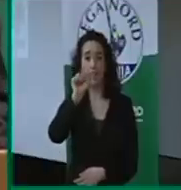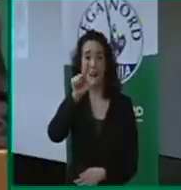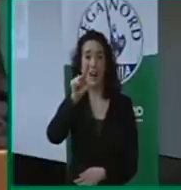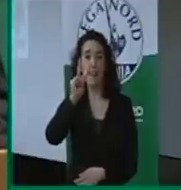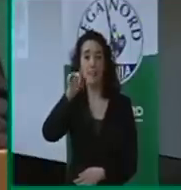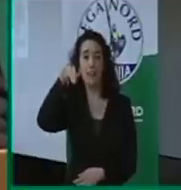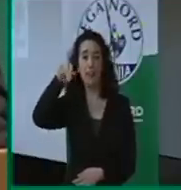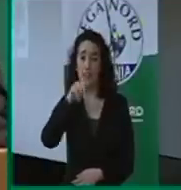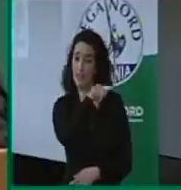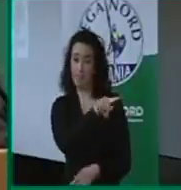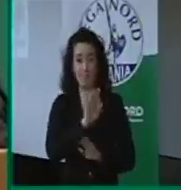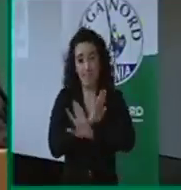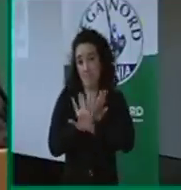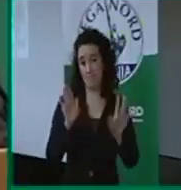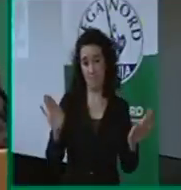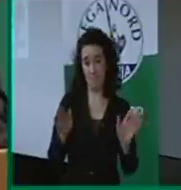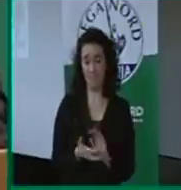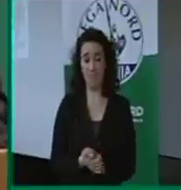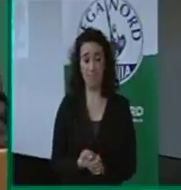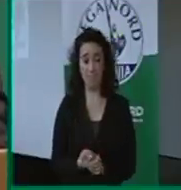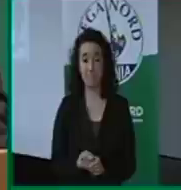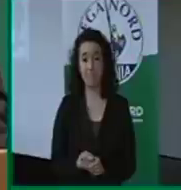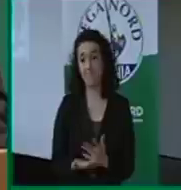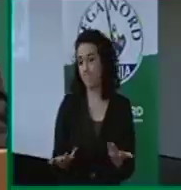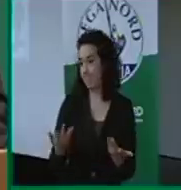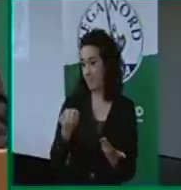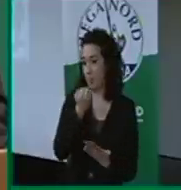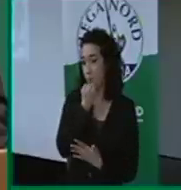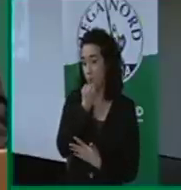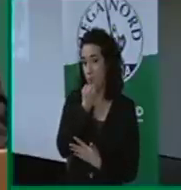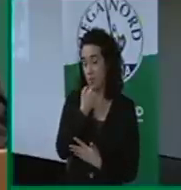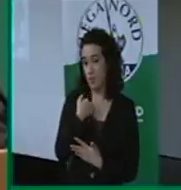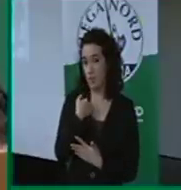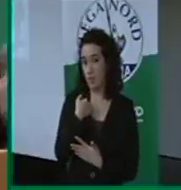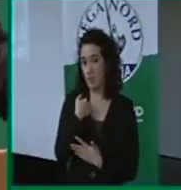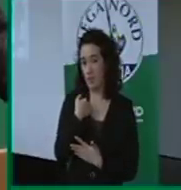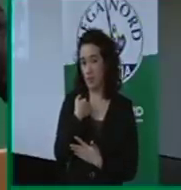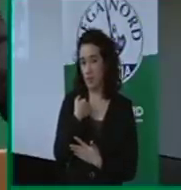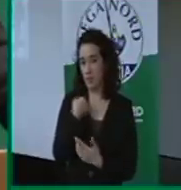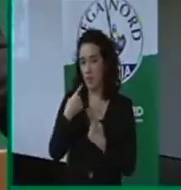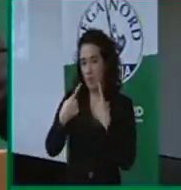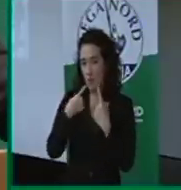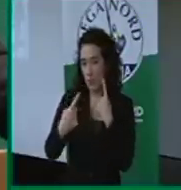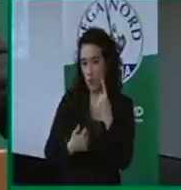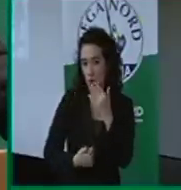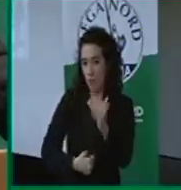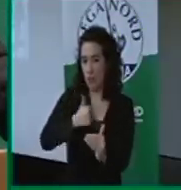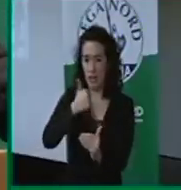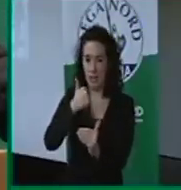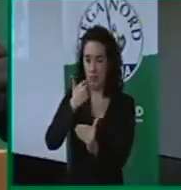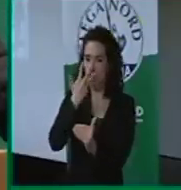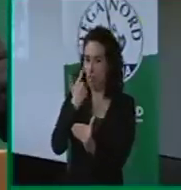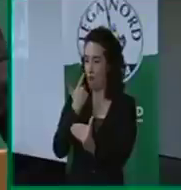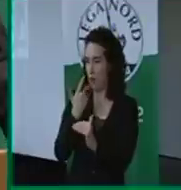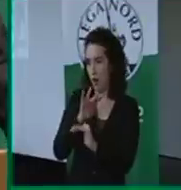lega o non lega però scusate io prima di iniziare a si qua per discutere di economia io sono qua